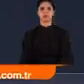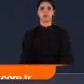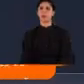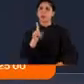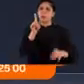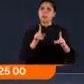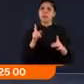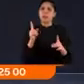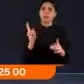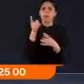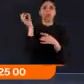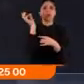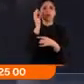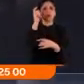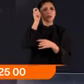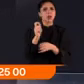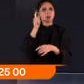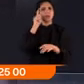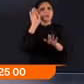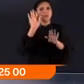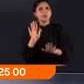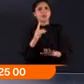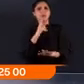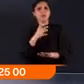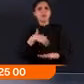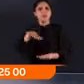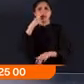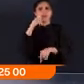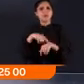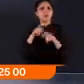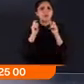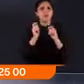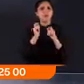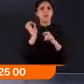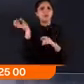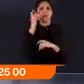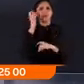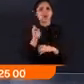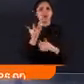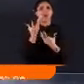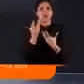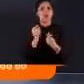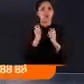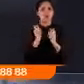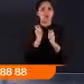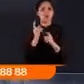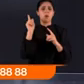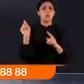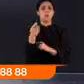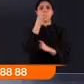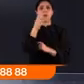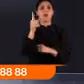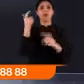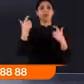Hani bazen öyle bir şey duyarsınız ki gerçekten aklınız almaz, kendinizi ikna edemezsiniz duyduğunuzun gerçek olduğuna. Öyle bir haber sıradaki.